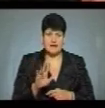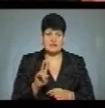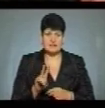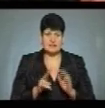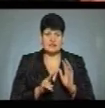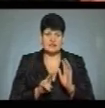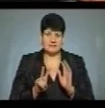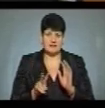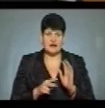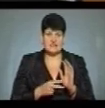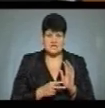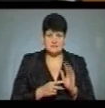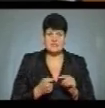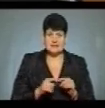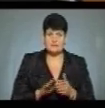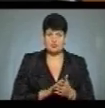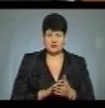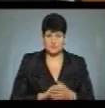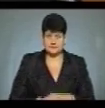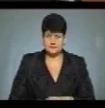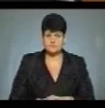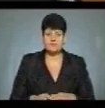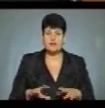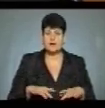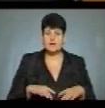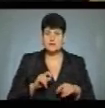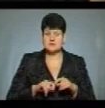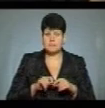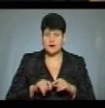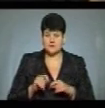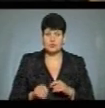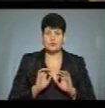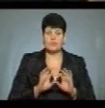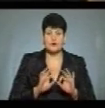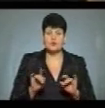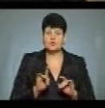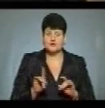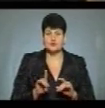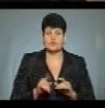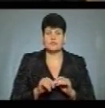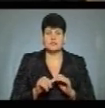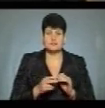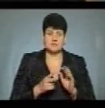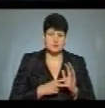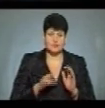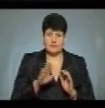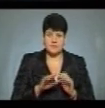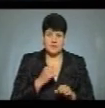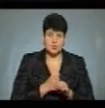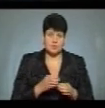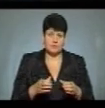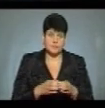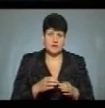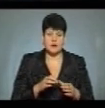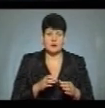Це безкоштовно. Інспектор управління обласної поліції Дмитро Адамович повідомив, що від 17 вересня працює мобільна група з реагування